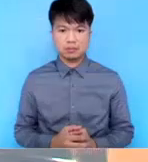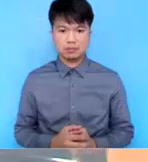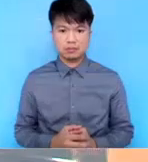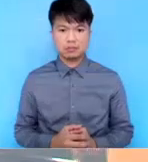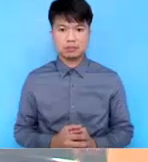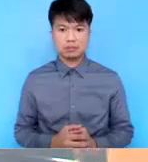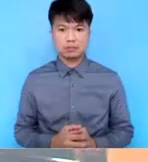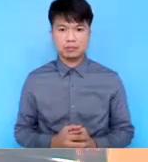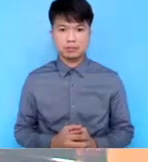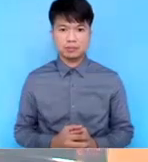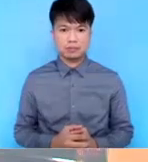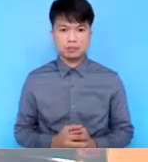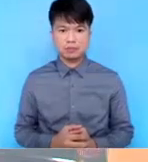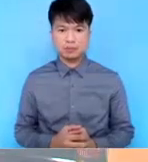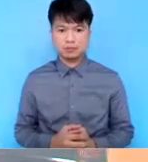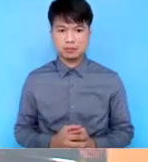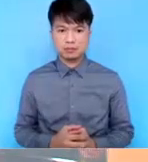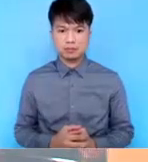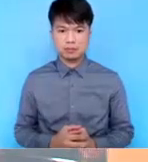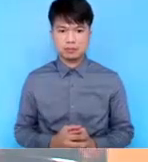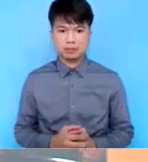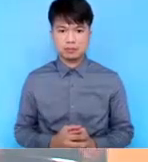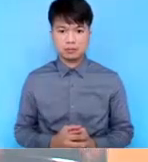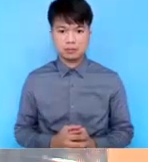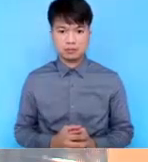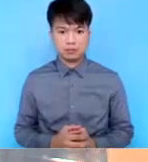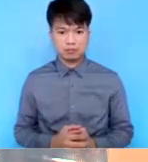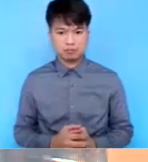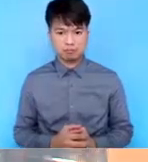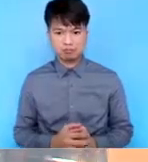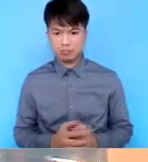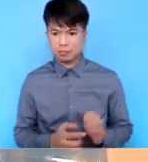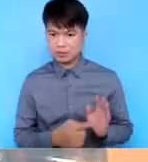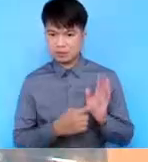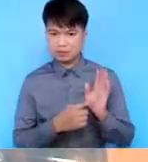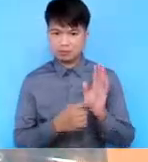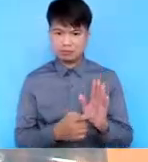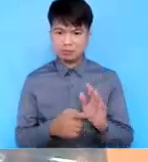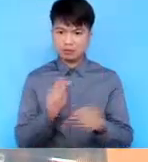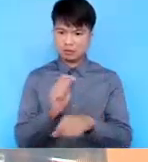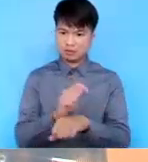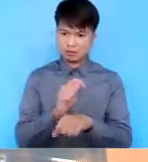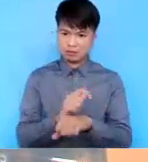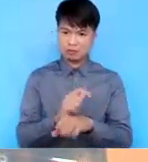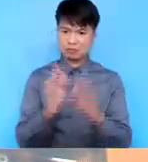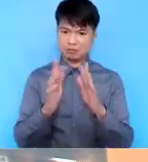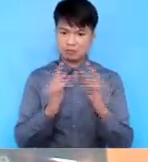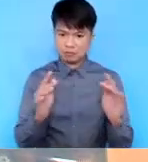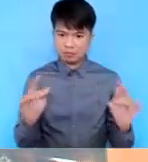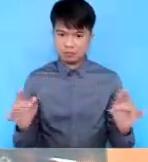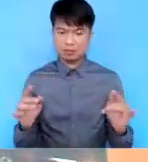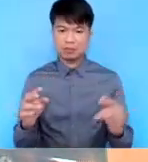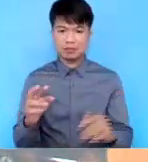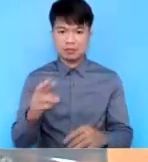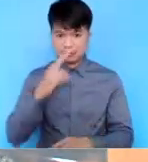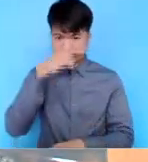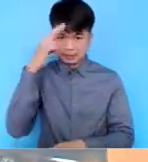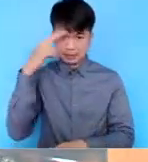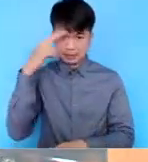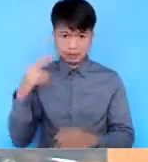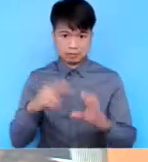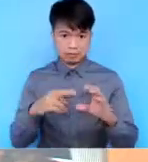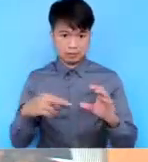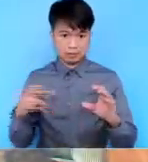Ibinida sa isang trade fair sa Rizal ang mga likha at pagkain gawa ng mga residente ng Tanay. Nasa frontline na balitang yan si